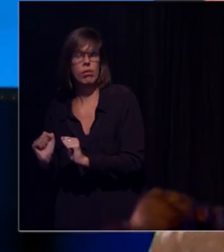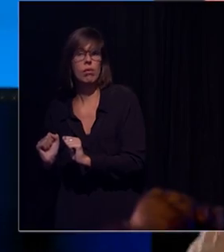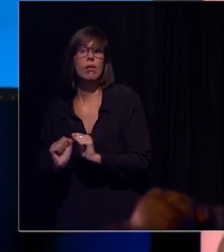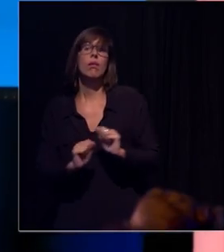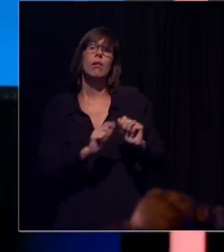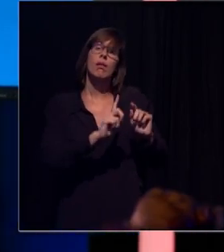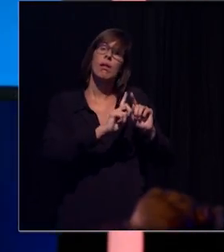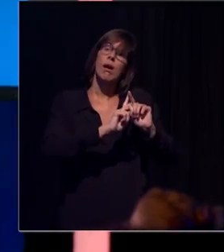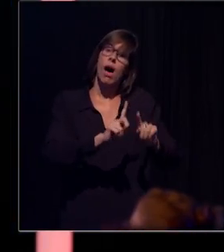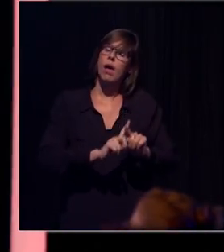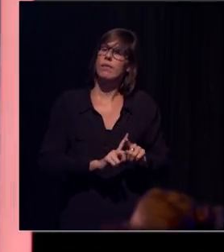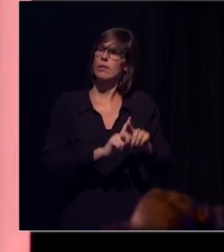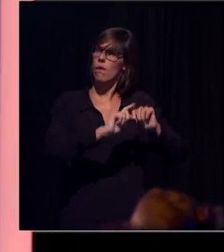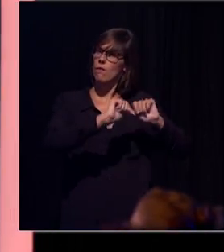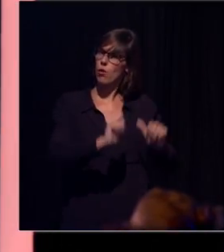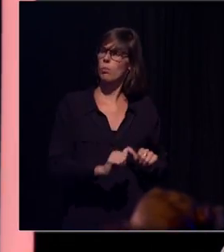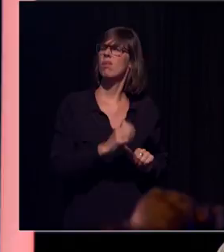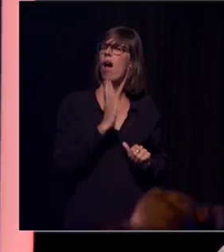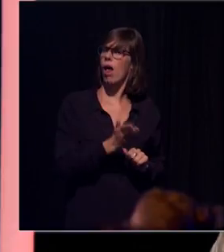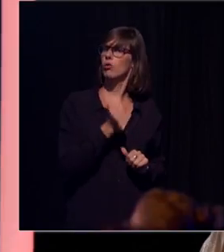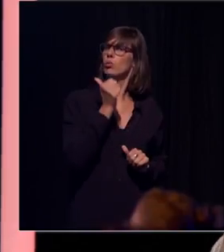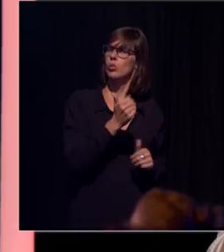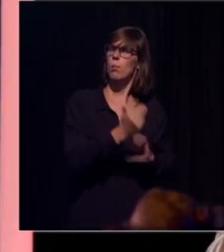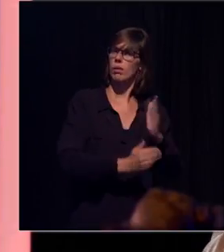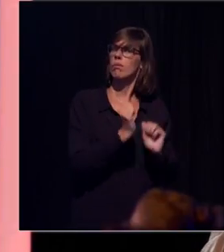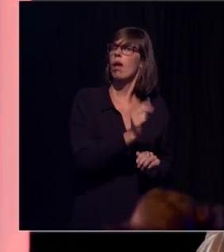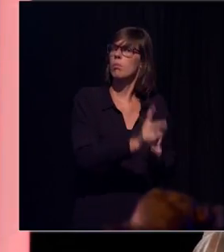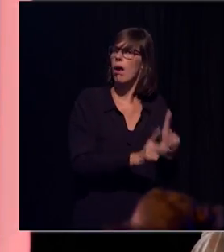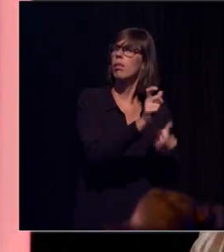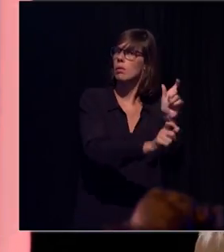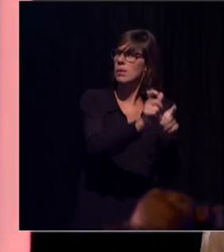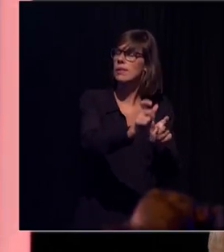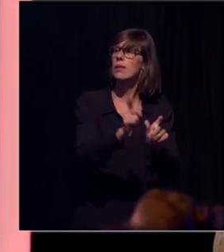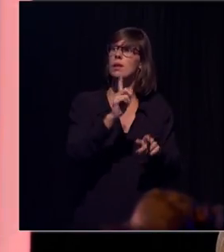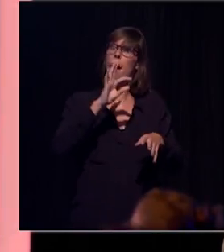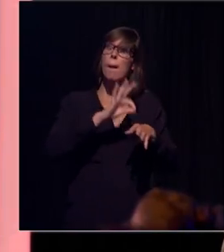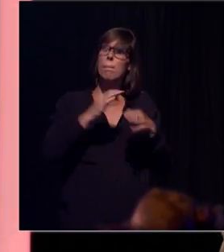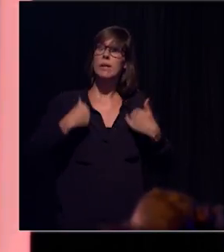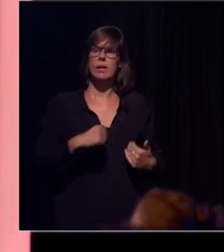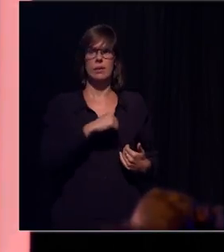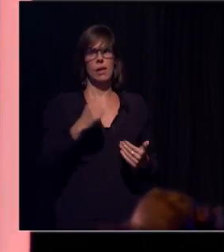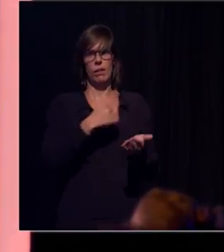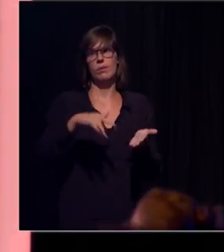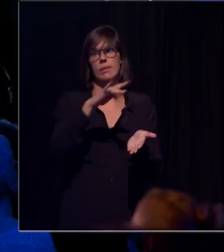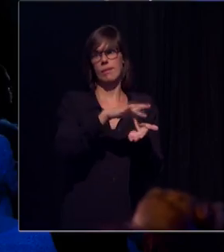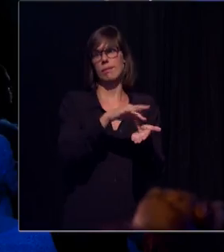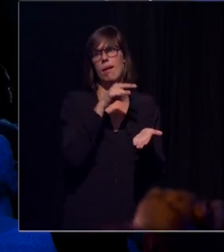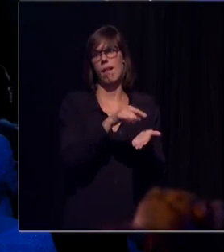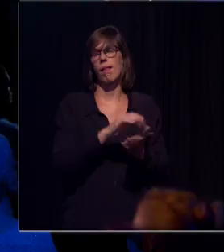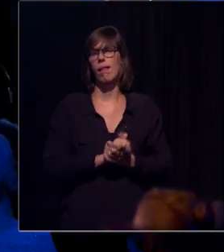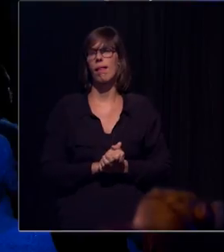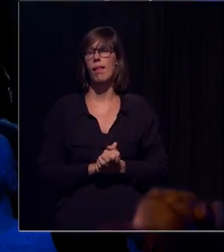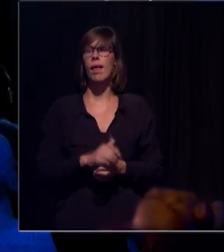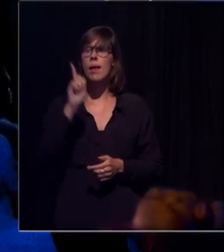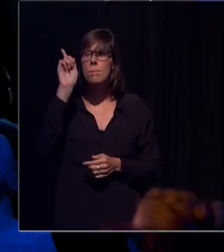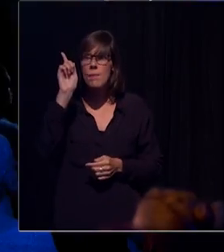En aan alle andere vormen hebben we zeer goede manieren om de mensen te behandelen. En het is de patiënt zelf die centraal staat. Maar